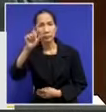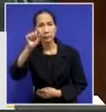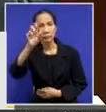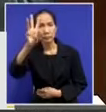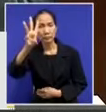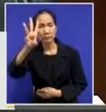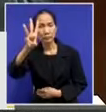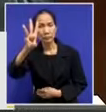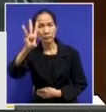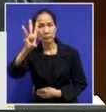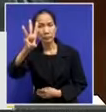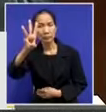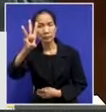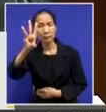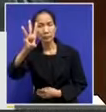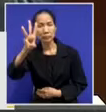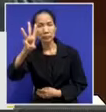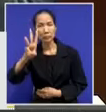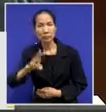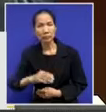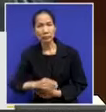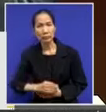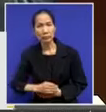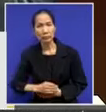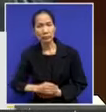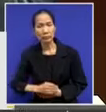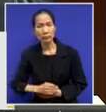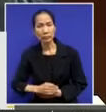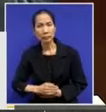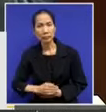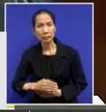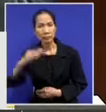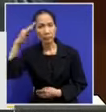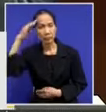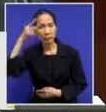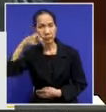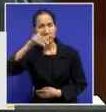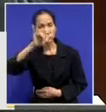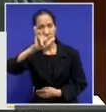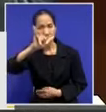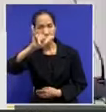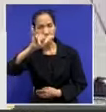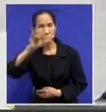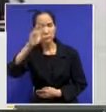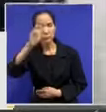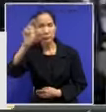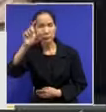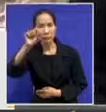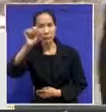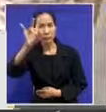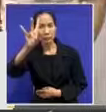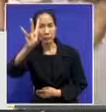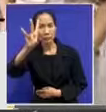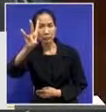626พลเอกสิงห์ศึกสิงห์ไพ พลเอกประยุทธ์จันทร์โอชาครับ